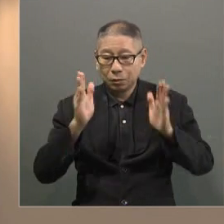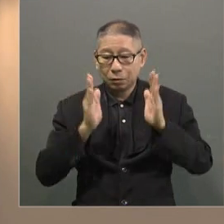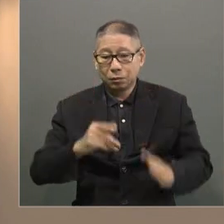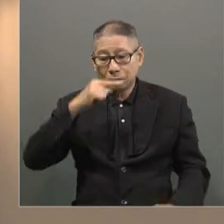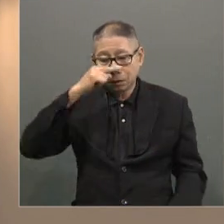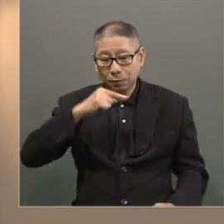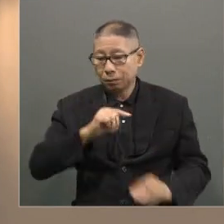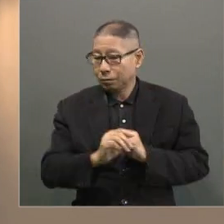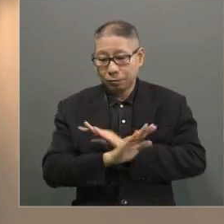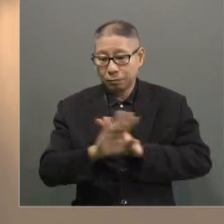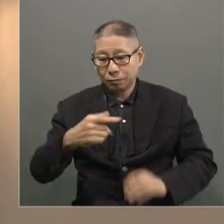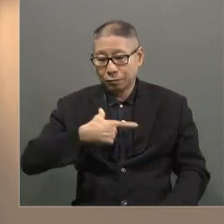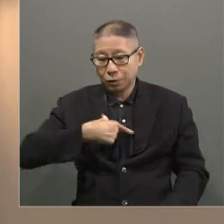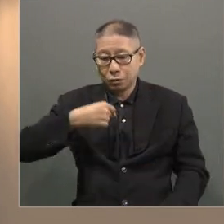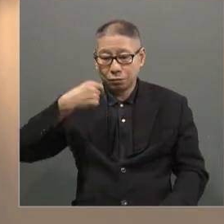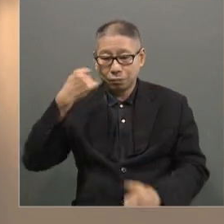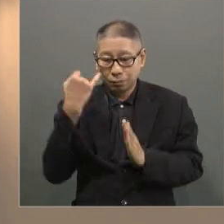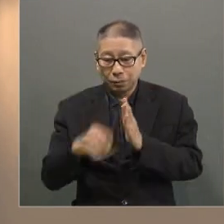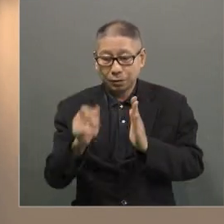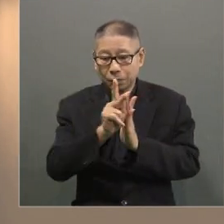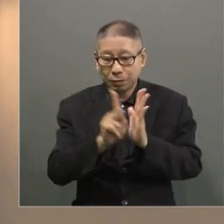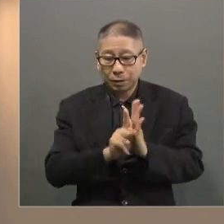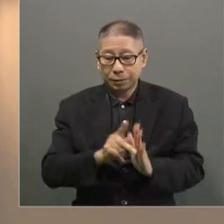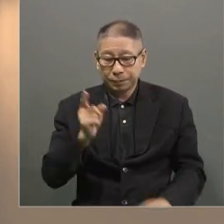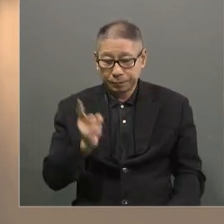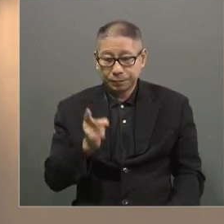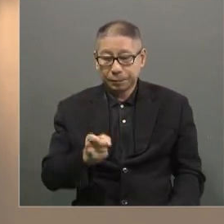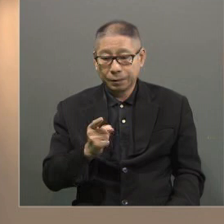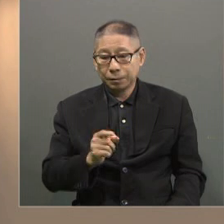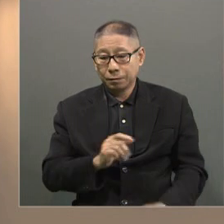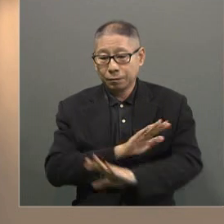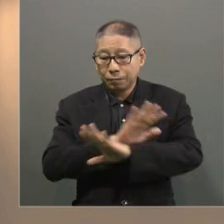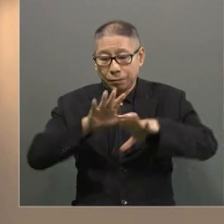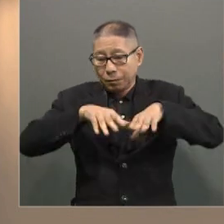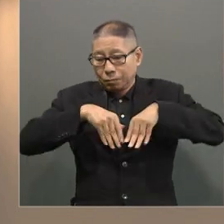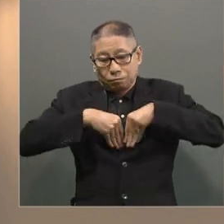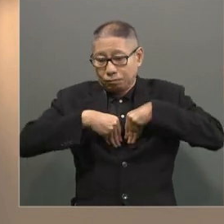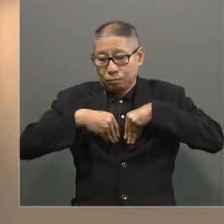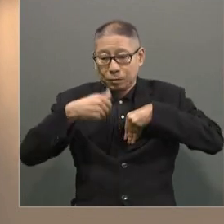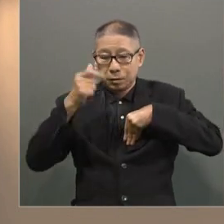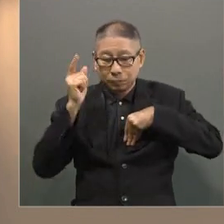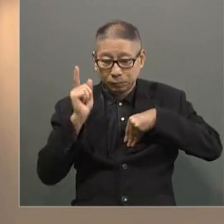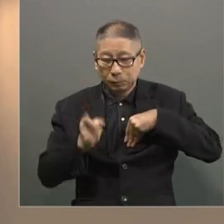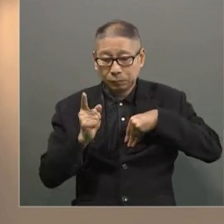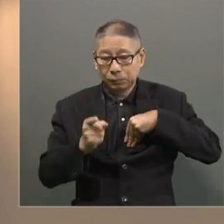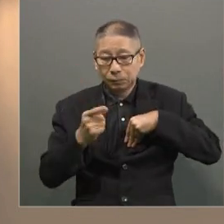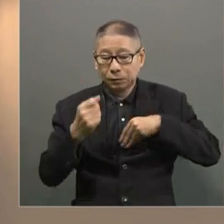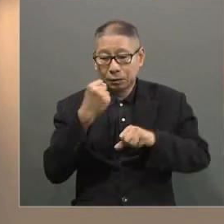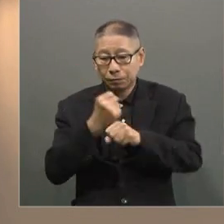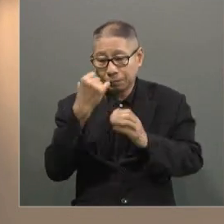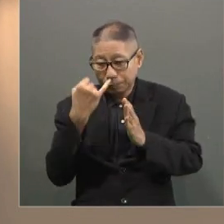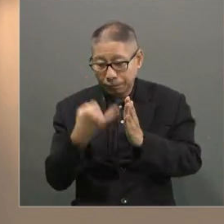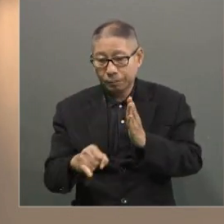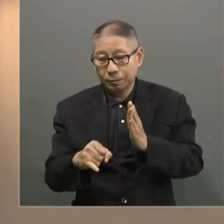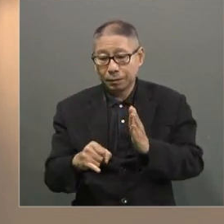ประสงค์นะครับแล้วก็ผิดกฎหมายอย่างร้ายแรงนะครับเพราะนั้นผมไม่เห็นด้วยอย่างยิ่งกับเรื่องที่เกิดขึ้นนะครับที่มีการกระทำต่างๆเหล่านี้เพ